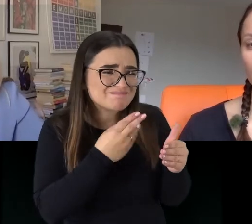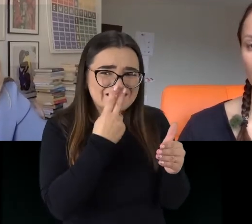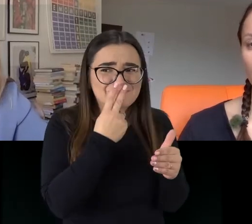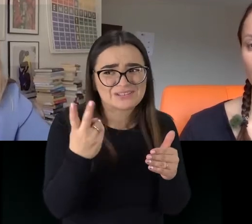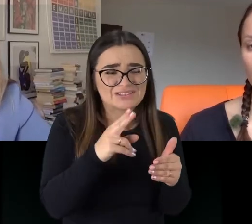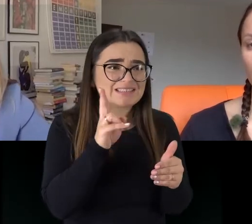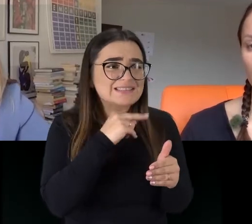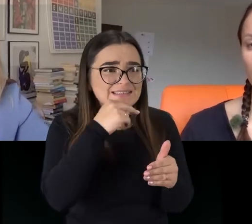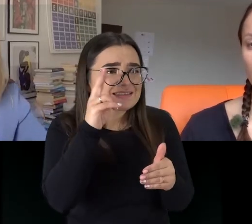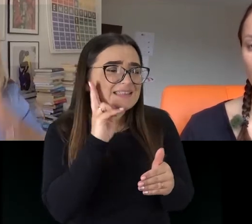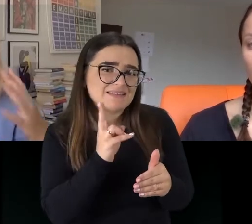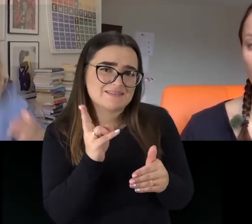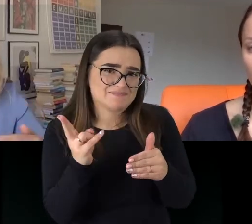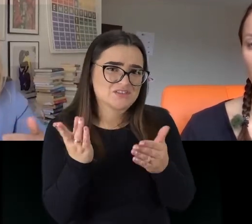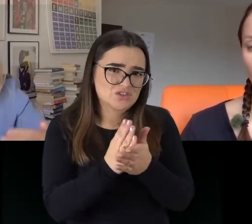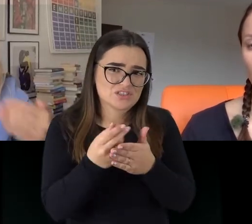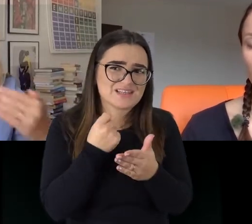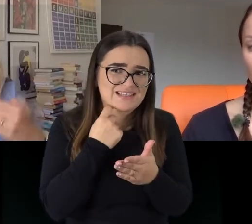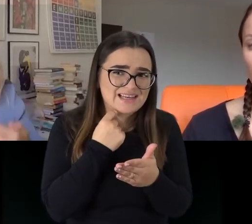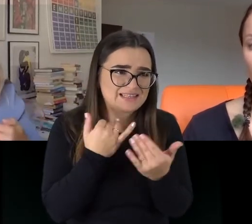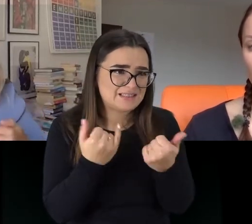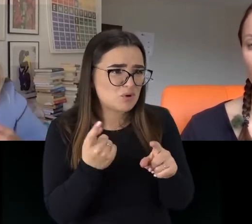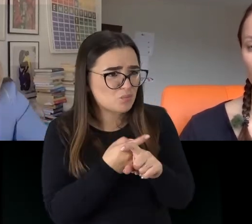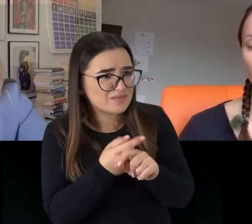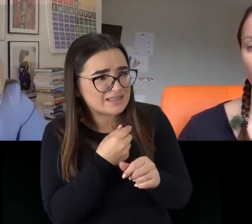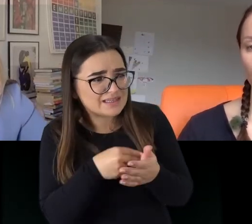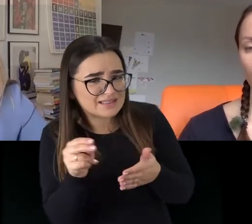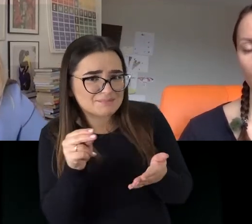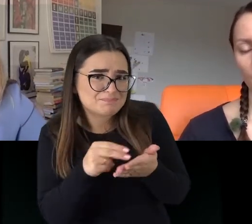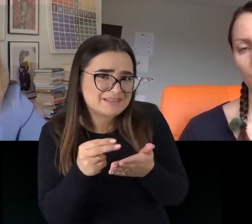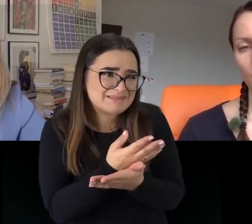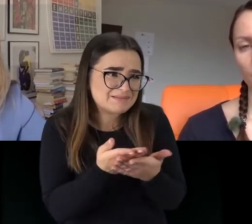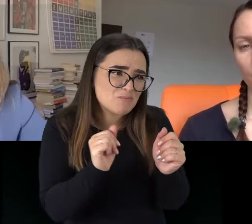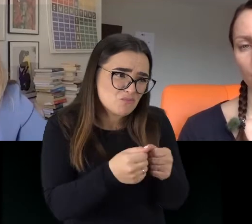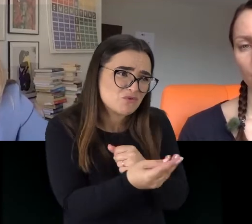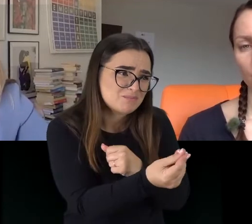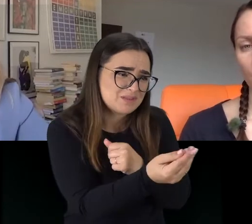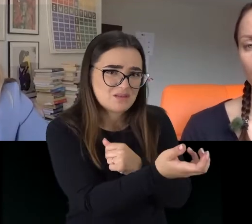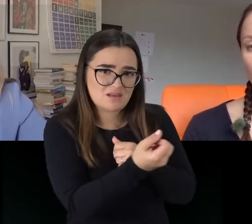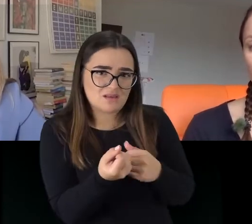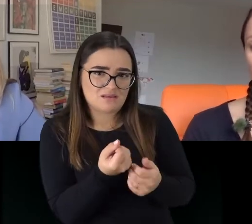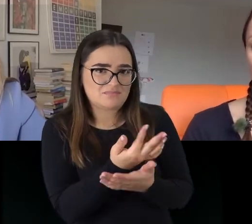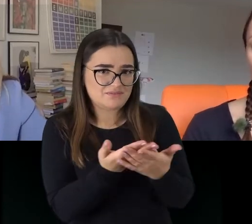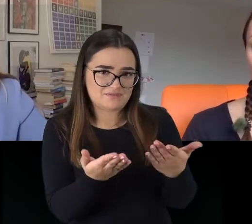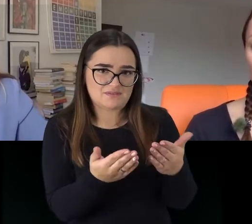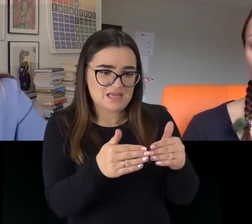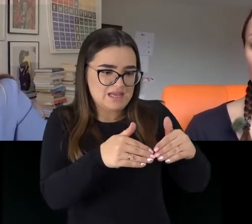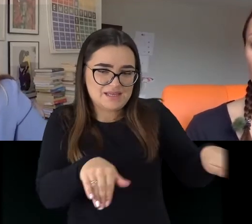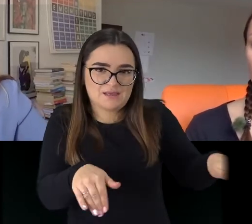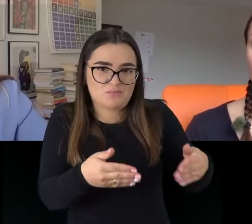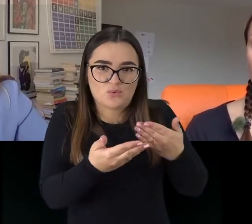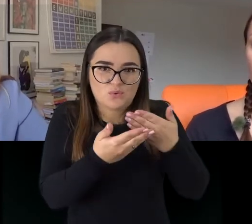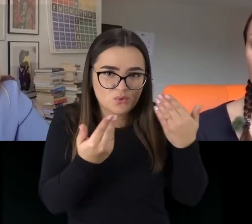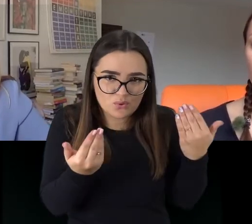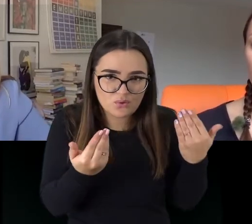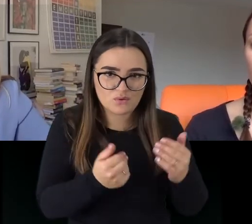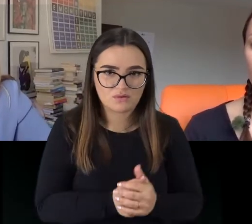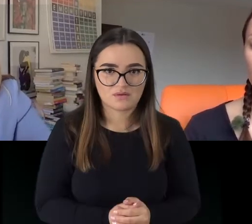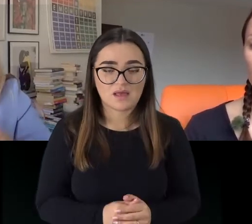man dabar bulvėm reikia. Nu, turiu meni, gali būti šito pozicijos ir gali būti tos ribos visiškai